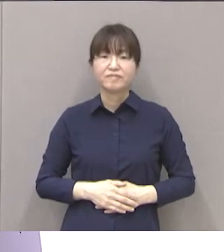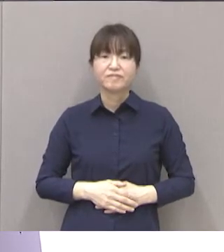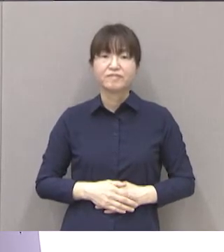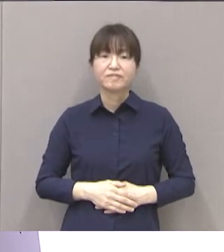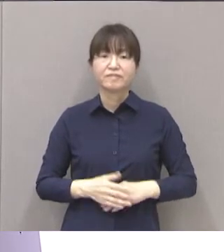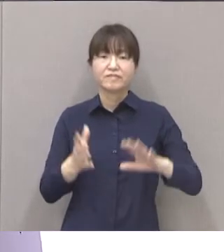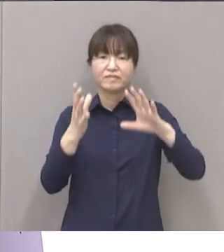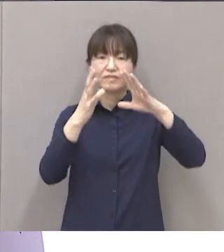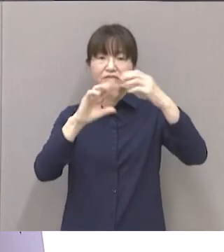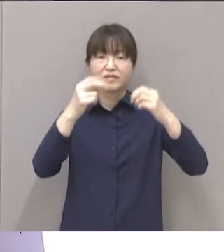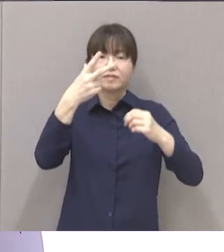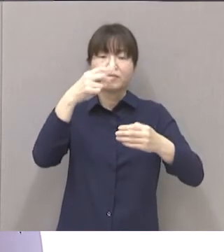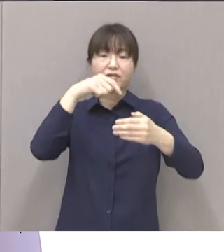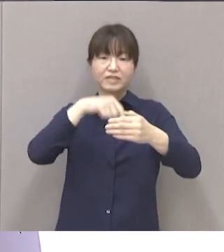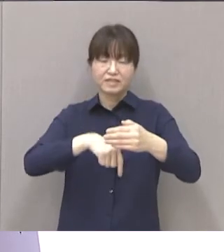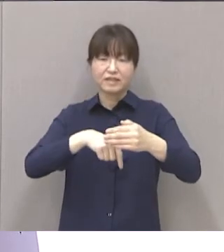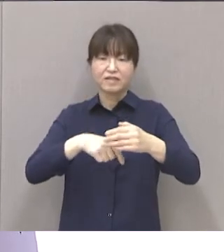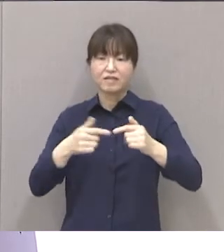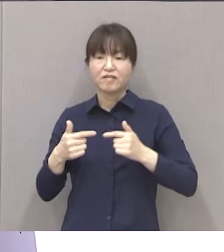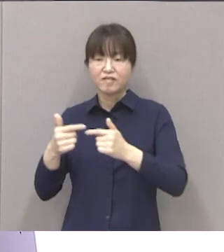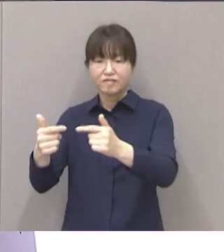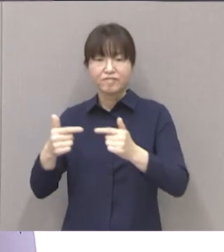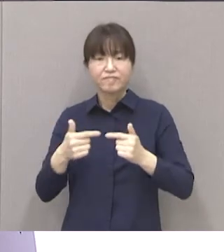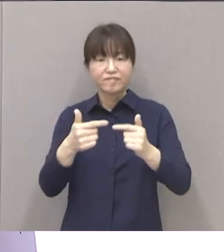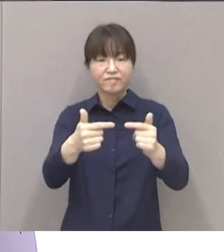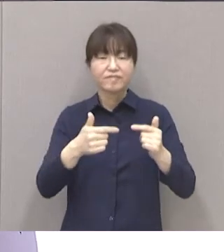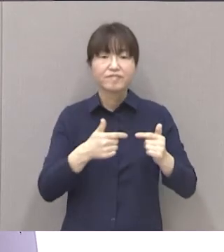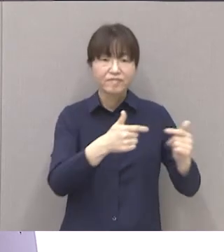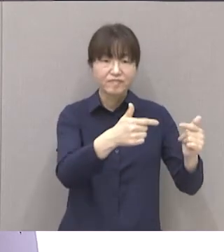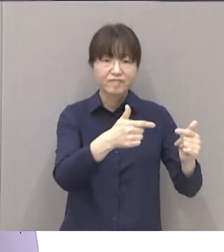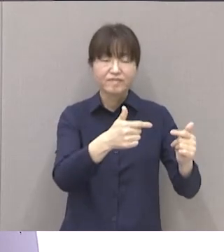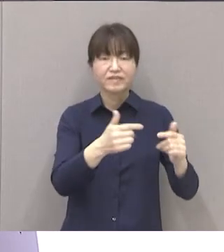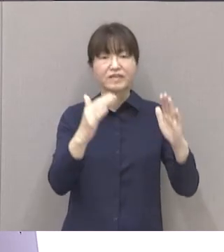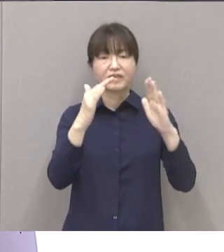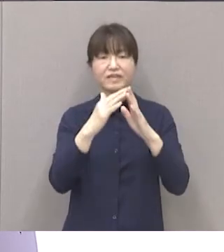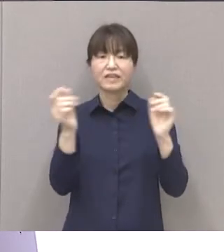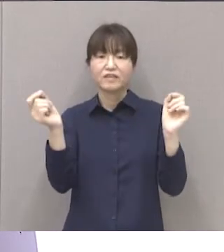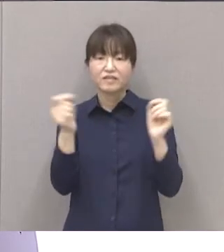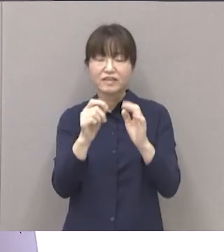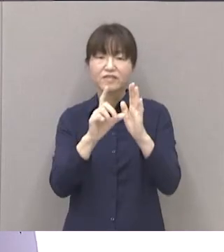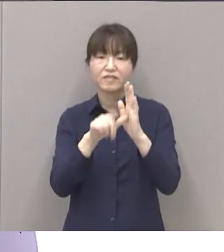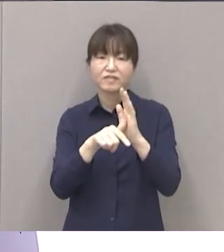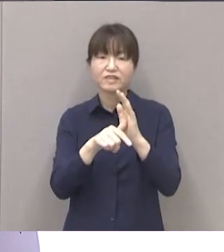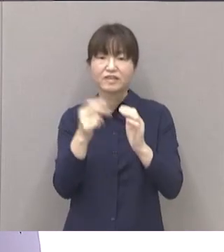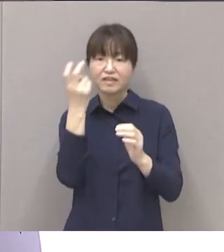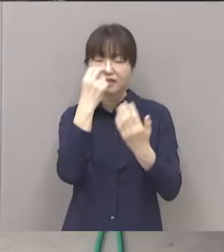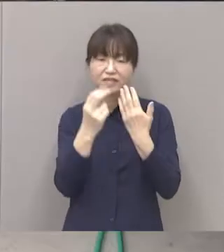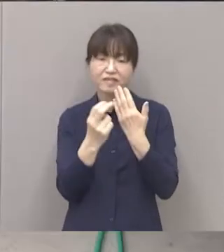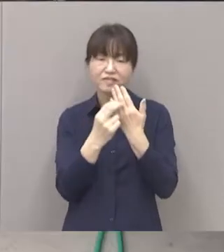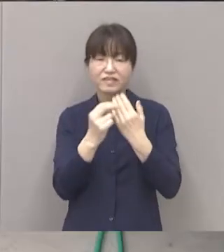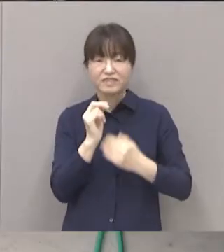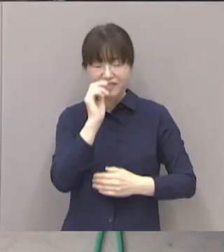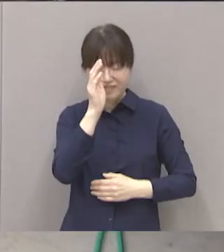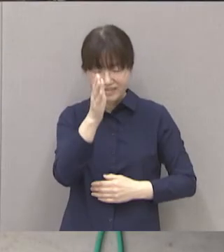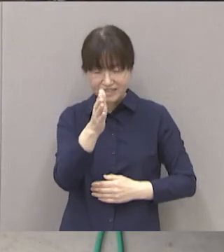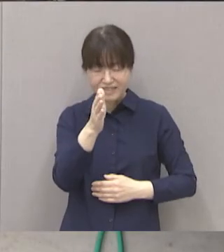伊豆市内をくまなく巡回しますので近くに来た時には検診を受けてください